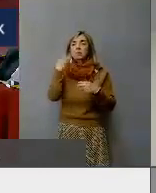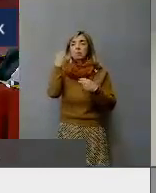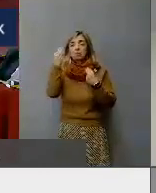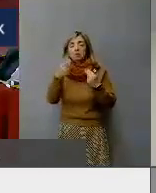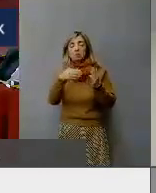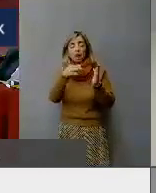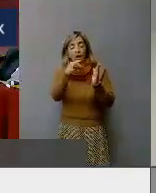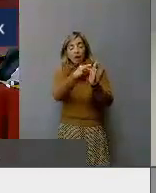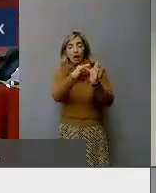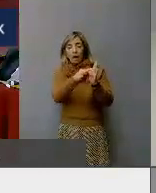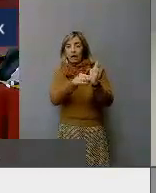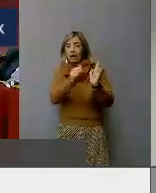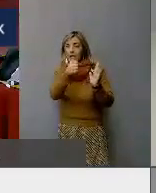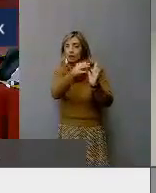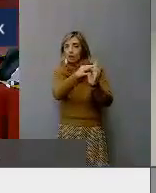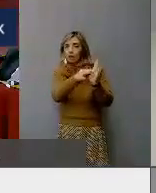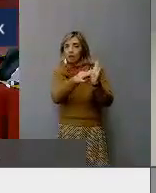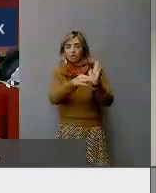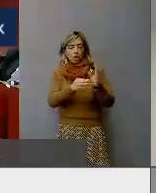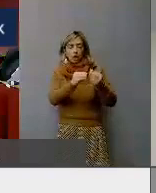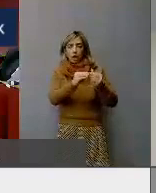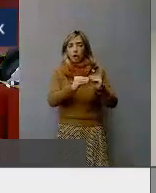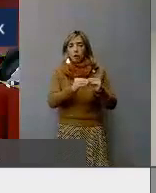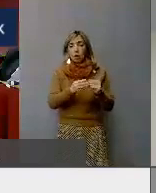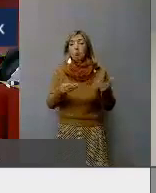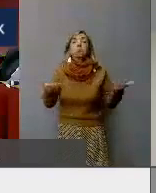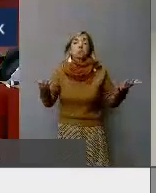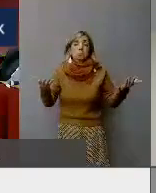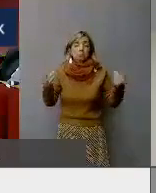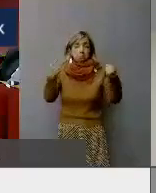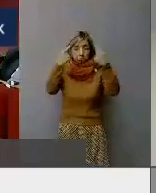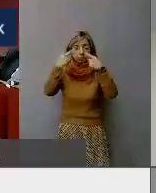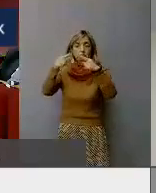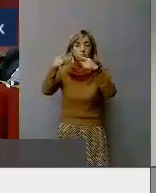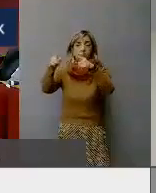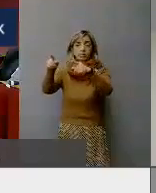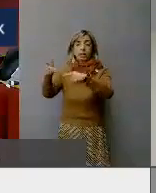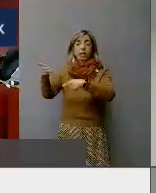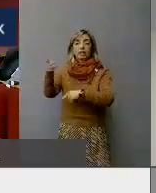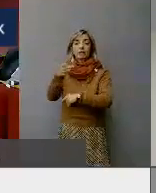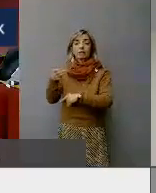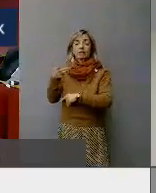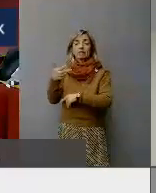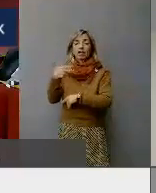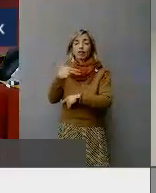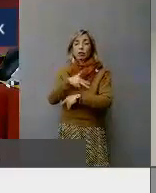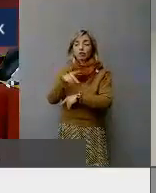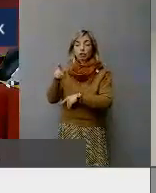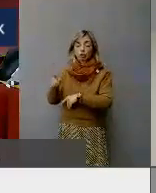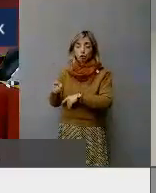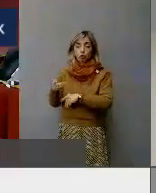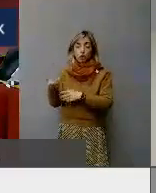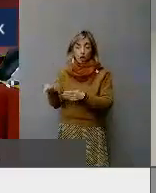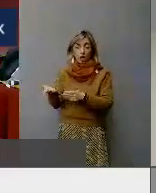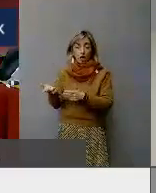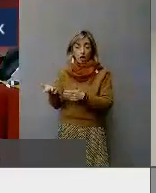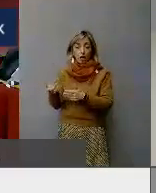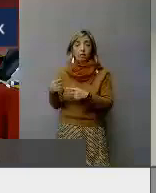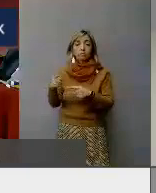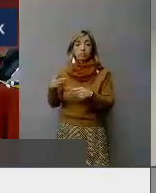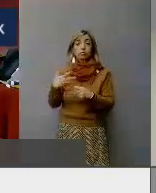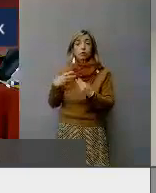questi criteri poi se li gestiscono i servizi sociali cioè gli organi preposti all'organizzazione dell'accesso dei servizi il che vuol dire tantissimo